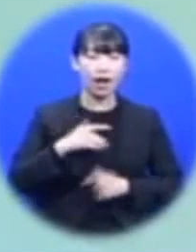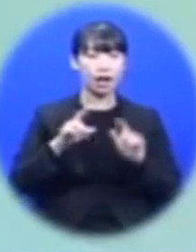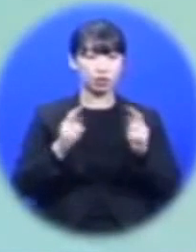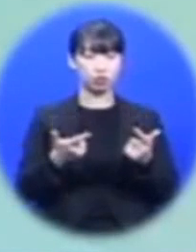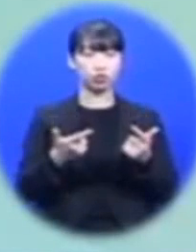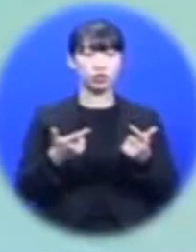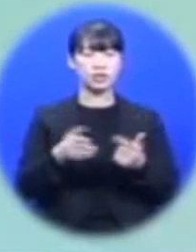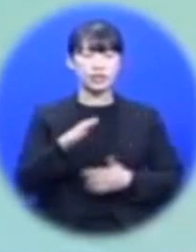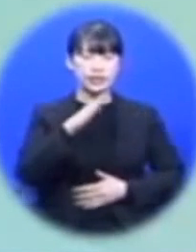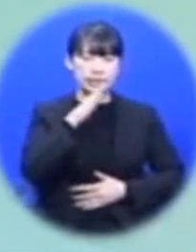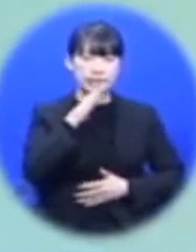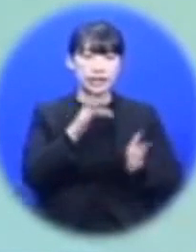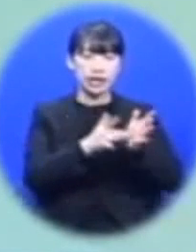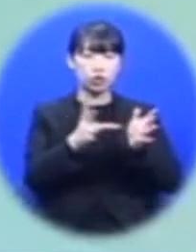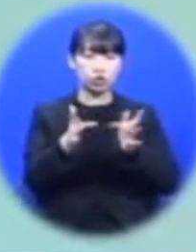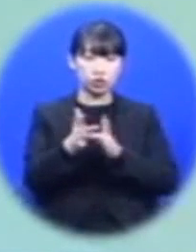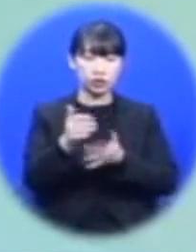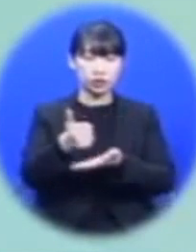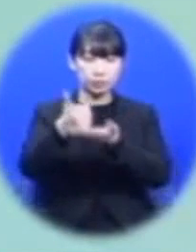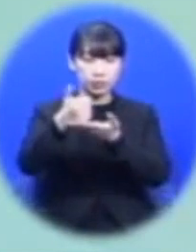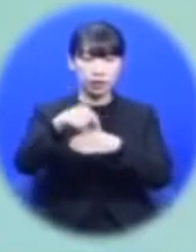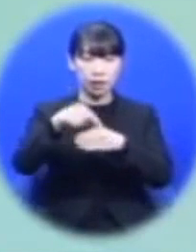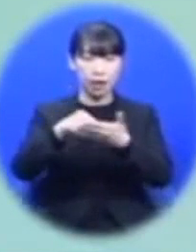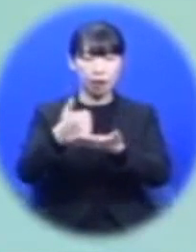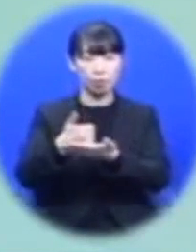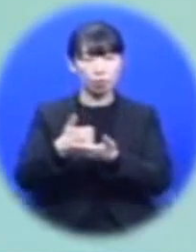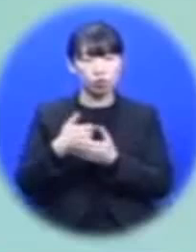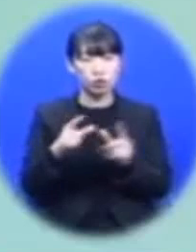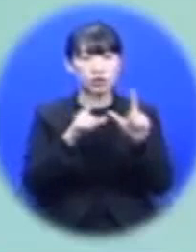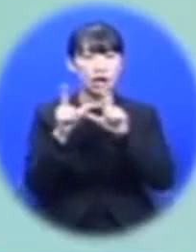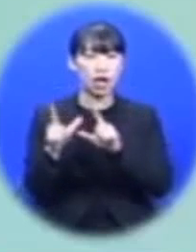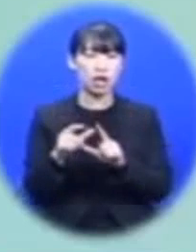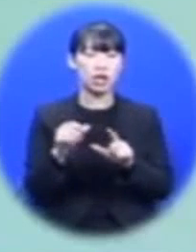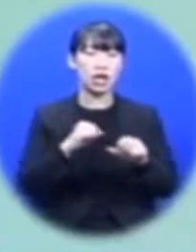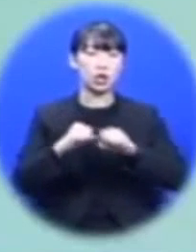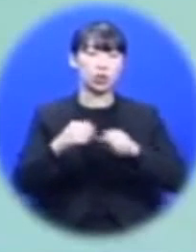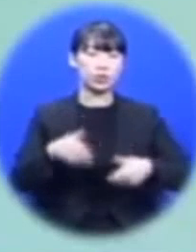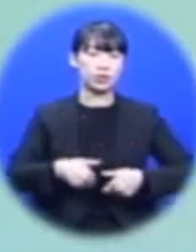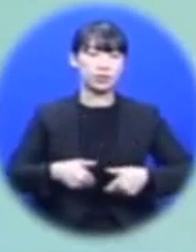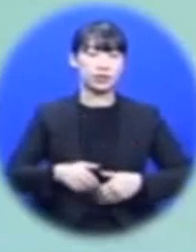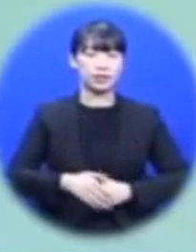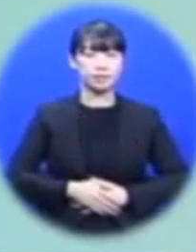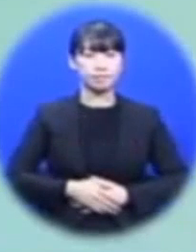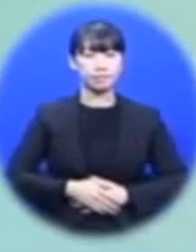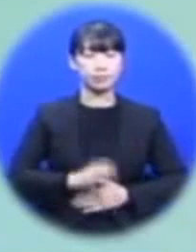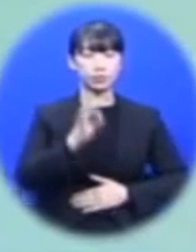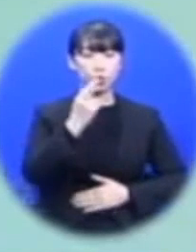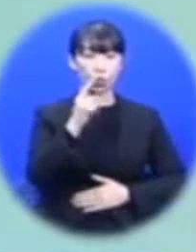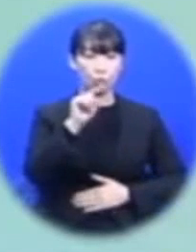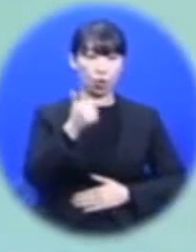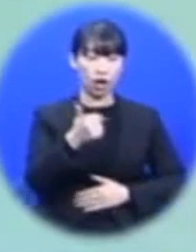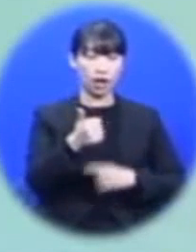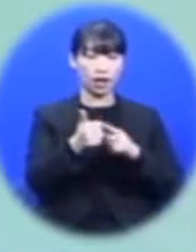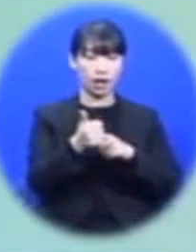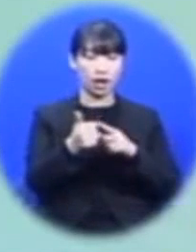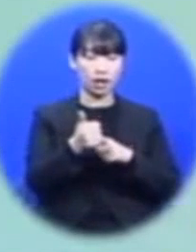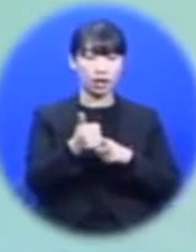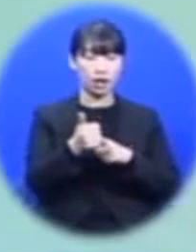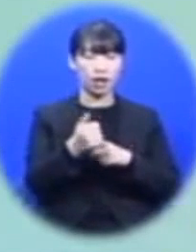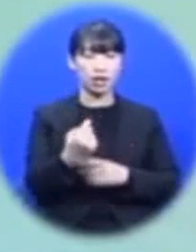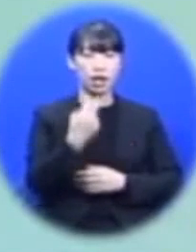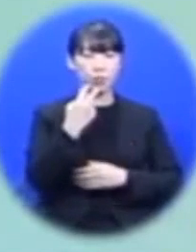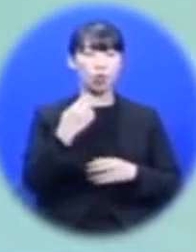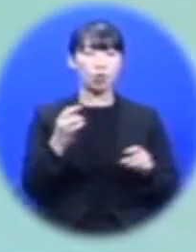마음에 모시고 살아요 요한 사도에게 있는이 놀라운 생명의 역사는 바로 그것을 통해서 오는